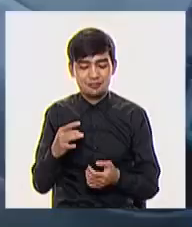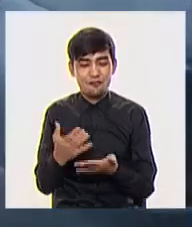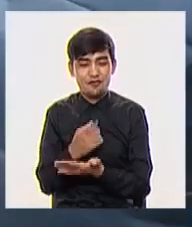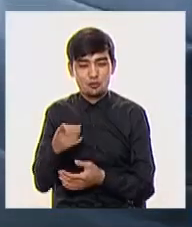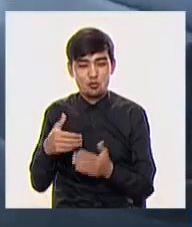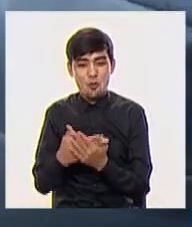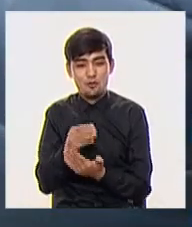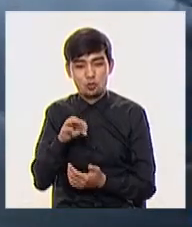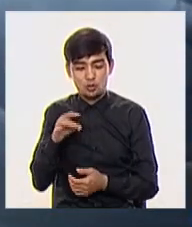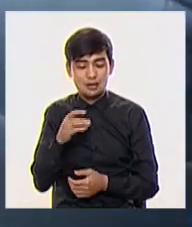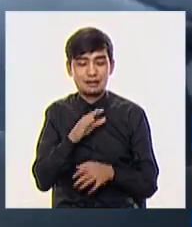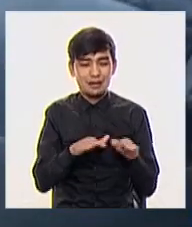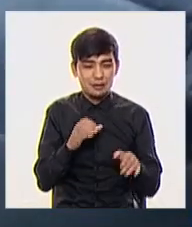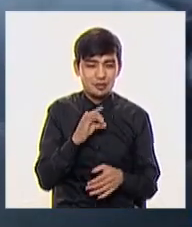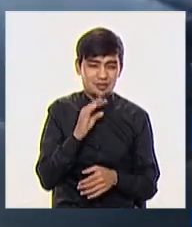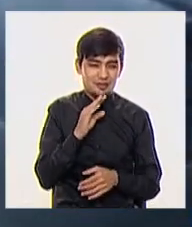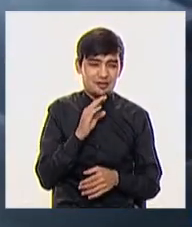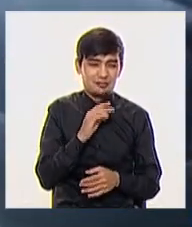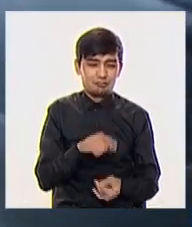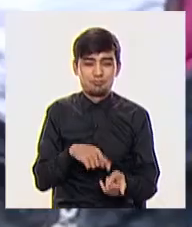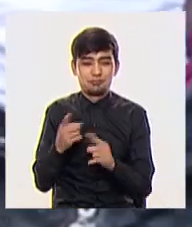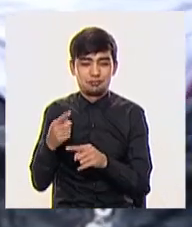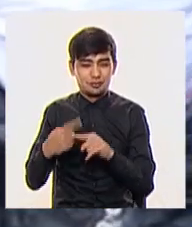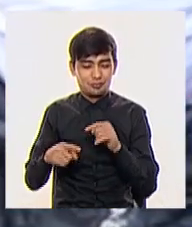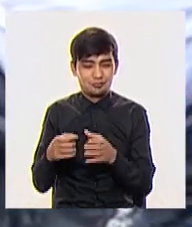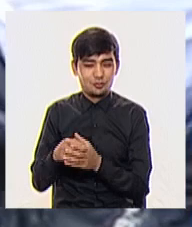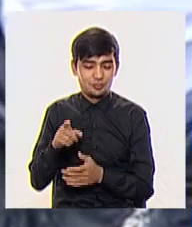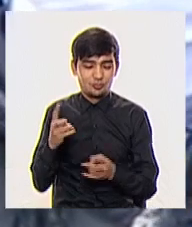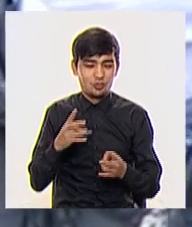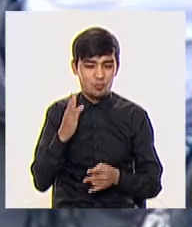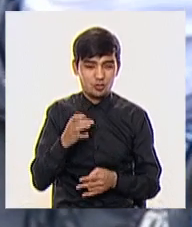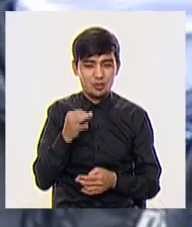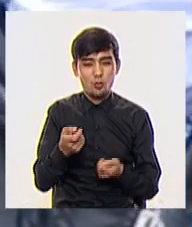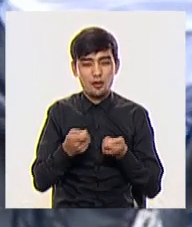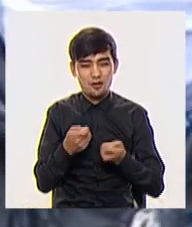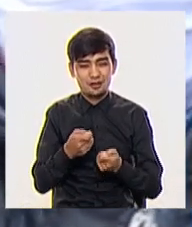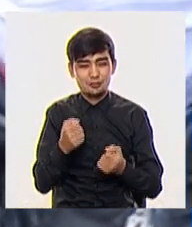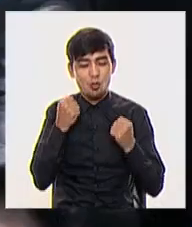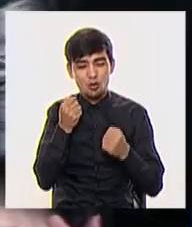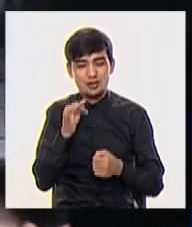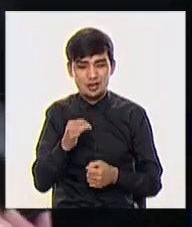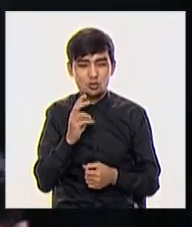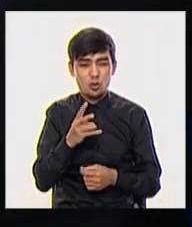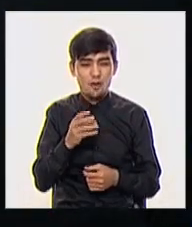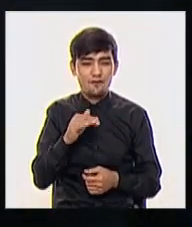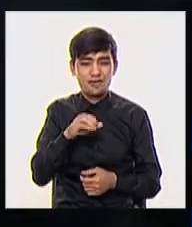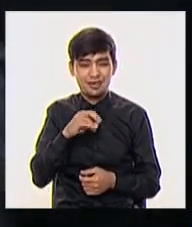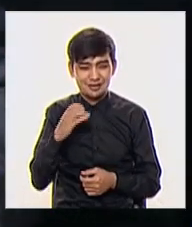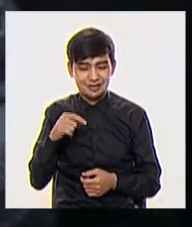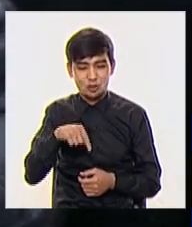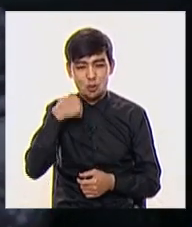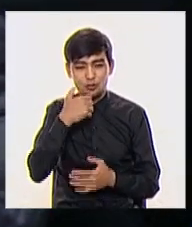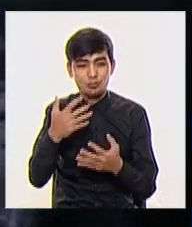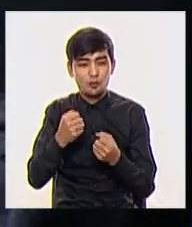детям и родителям придется просто перейти туда и управление спорта уверяют что независимо от того кто получит финансирование об этом